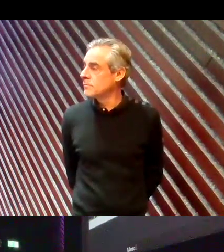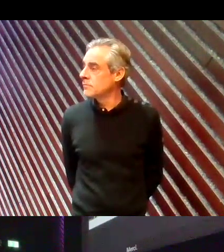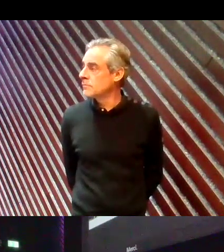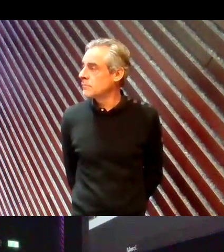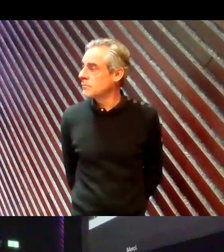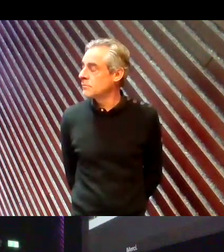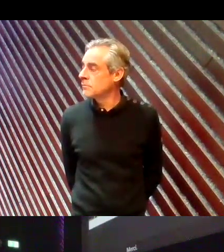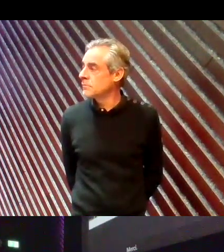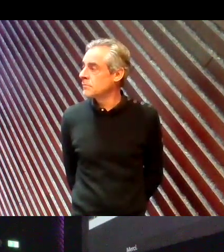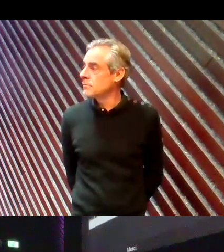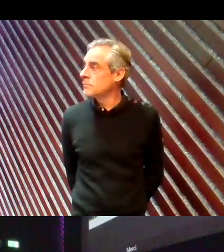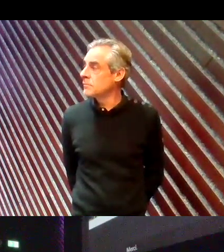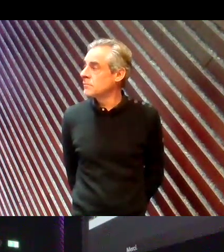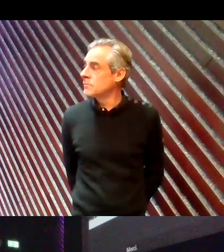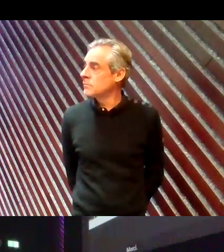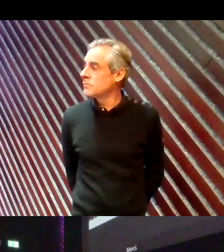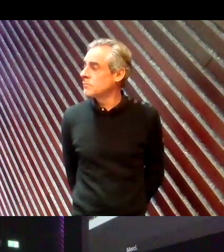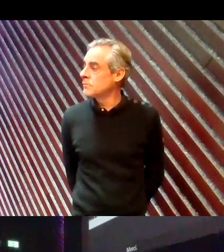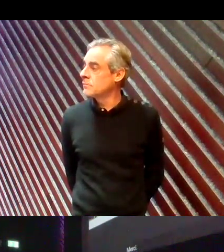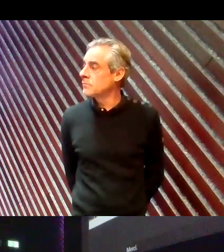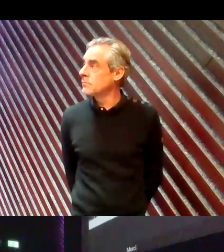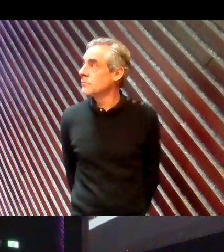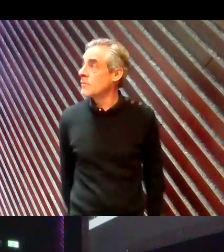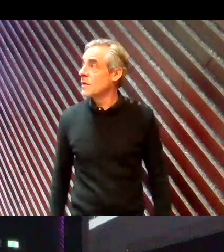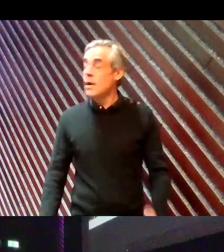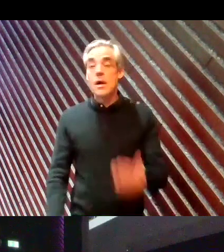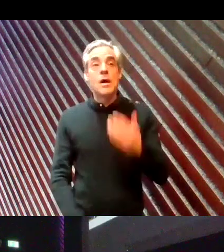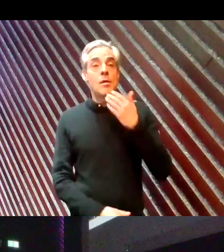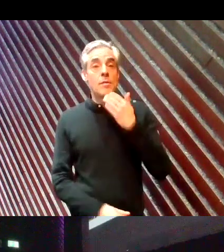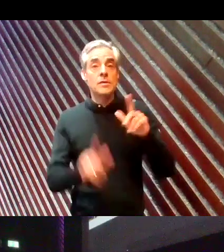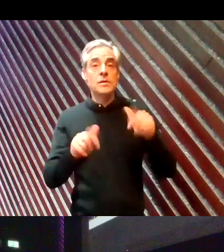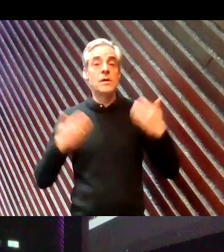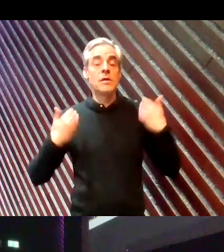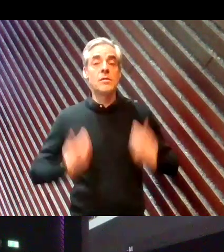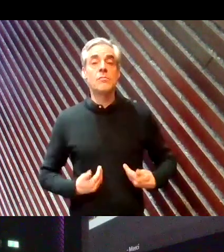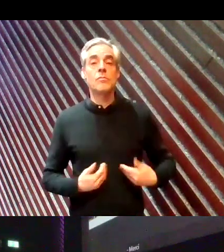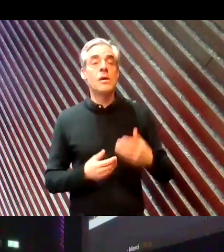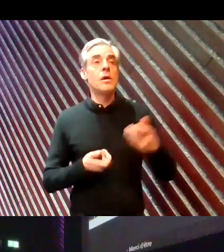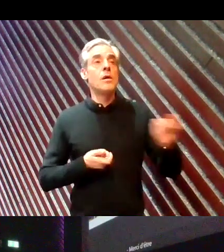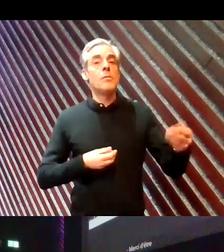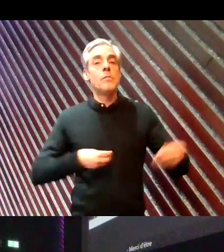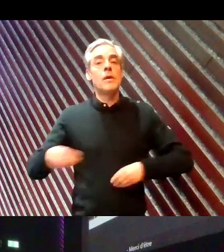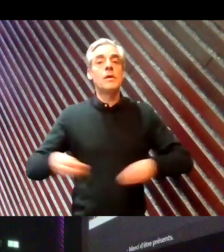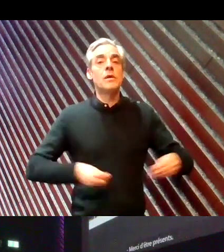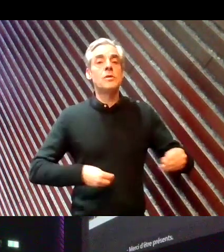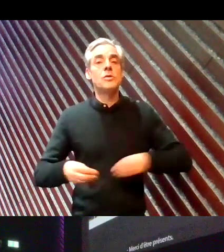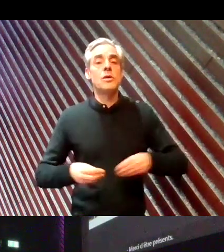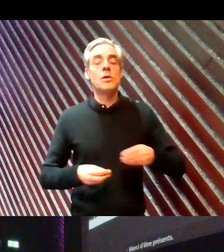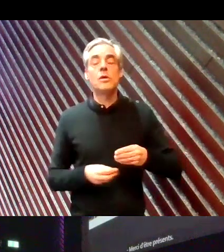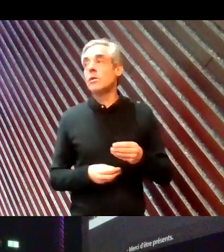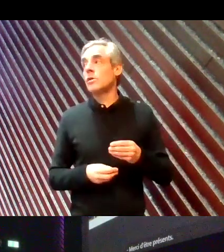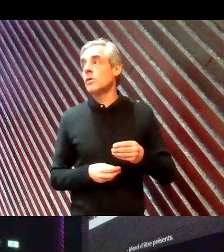Je vous remercie à nouveau d'être présents. Moi, je suis Fabien Buffet, je suis le manager de la Grande Cause Antiquaire depuis maintenant 13 mois en